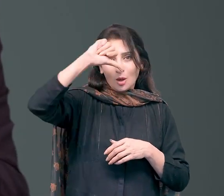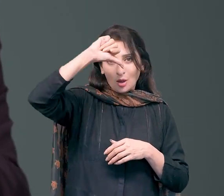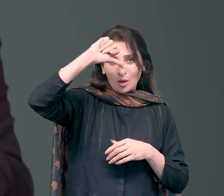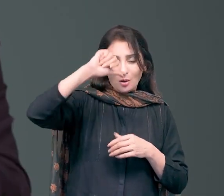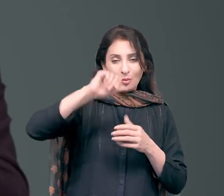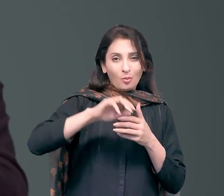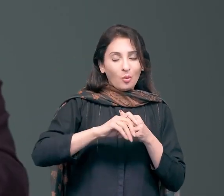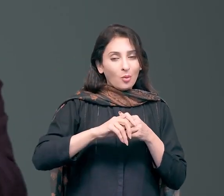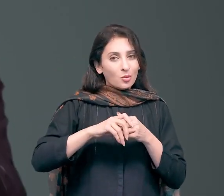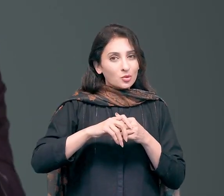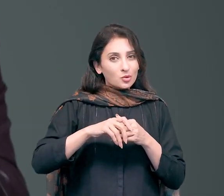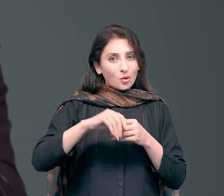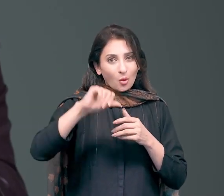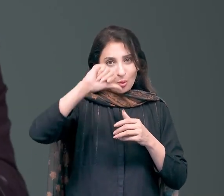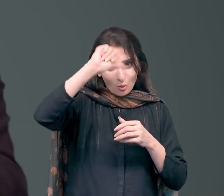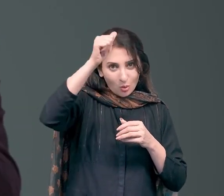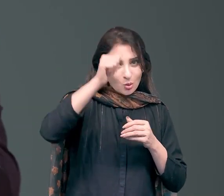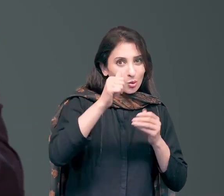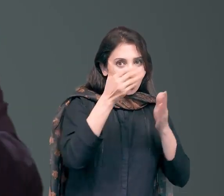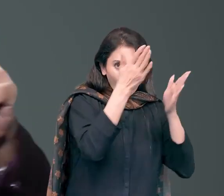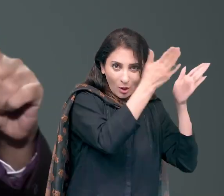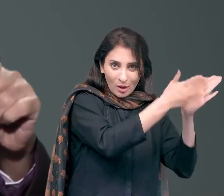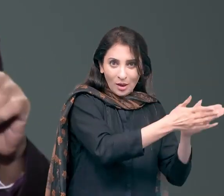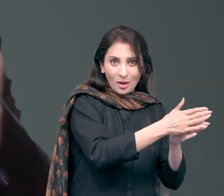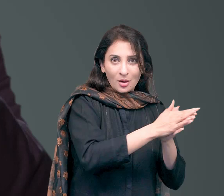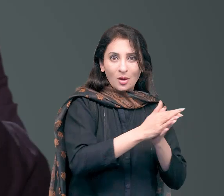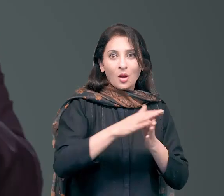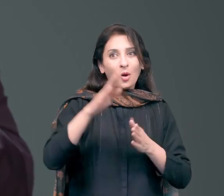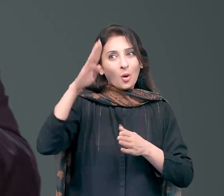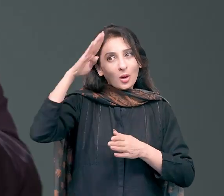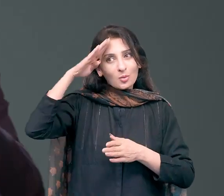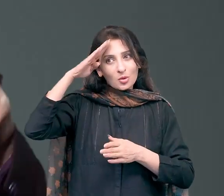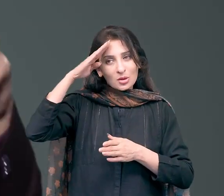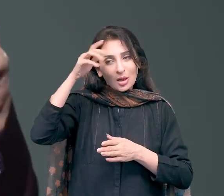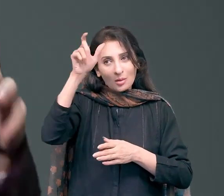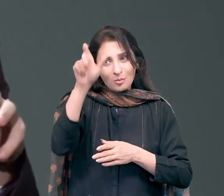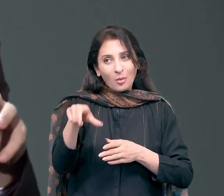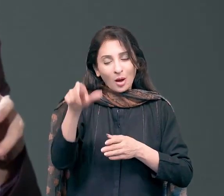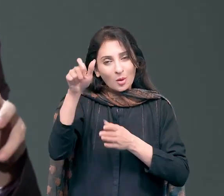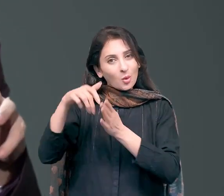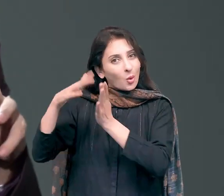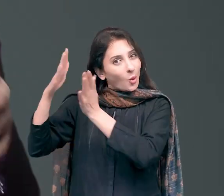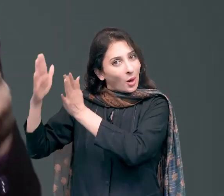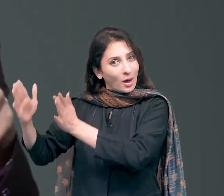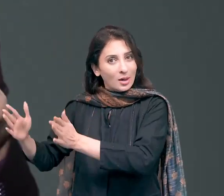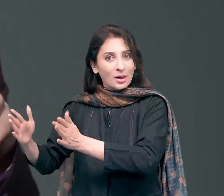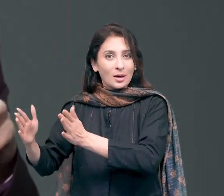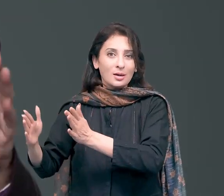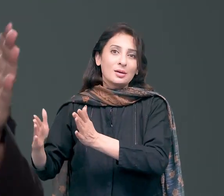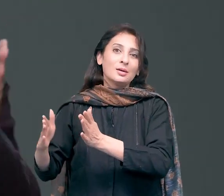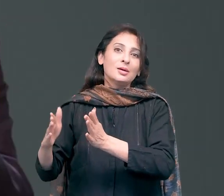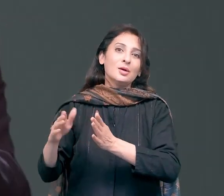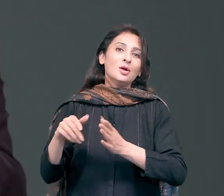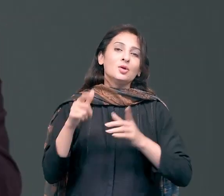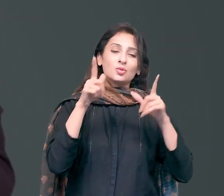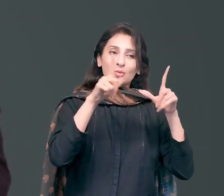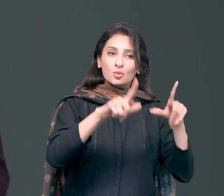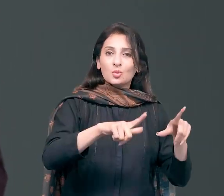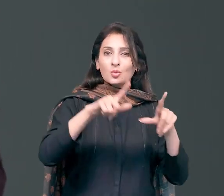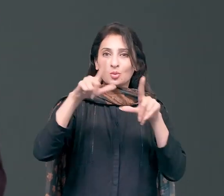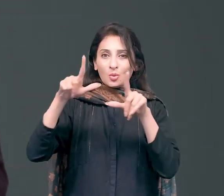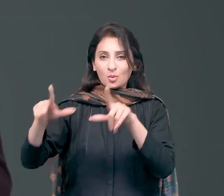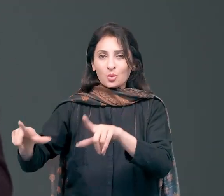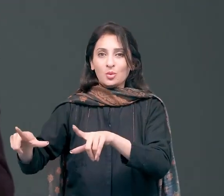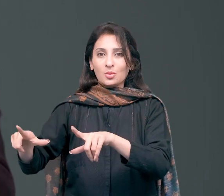کہ ہمیں نارتھ ویسٹ اور نارتھ ایسٹ کے صوبہ جات میں جہاں مسلمان اکثریت میں ہیں، ان صوبوں پر ہمیں ایک